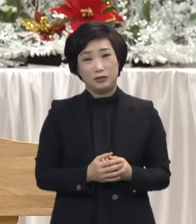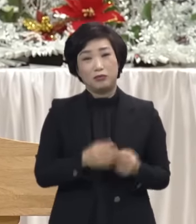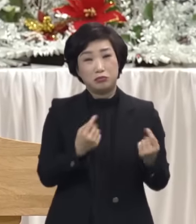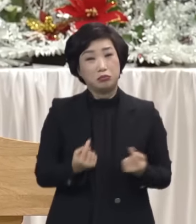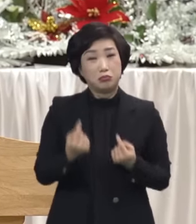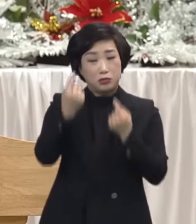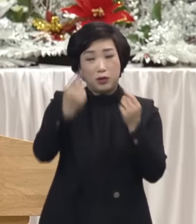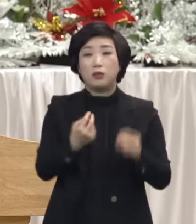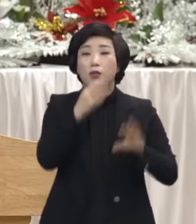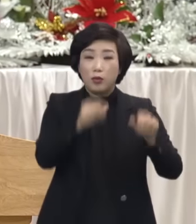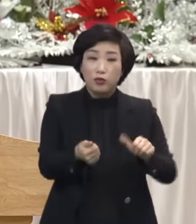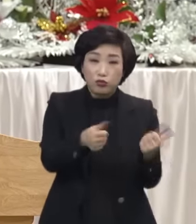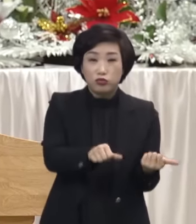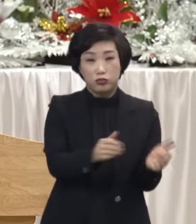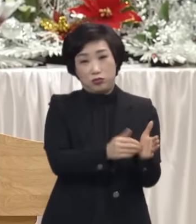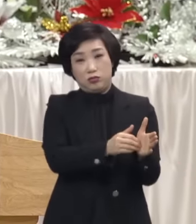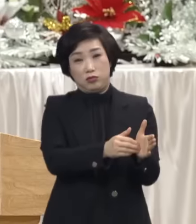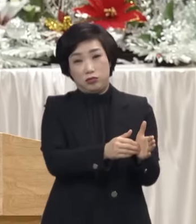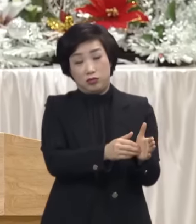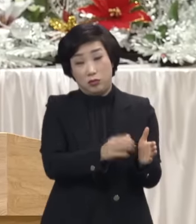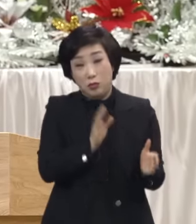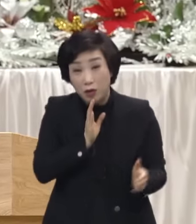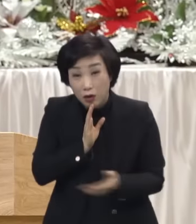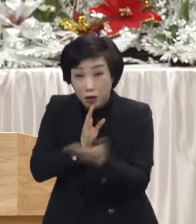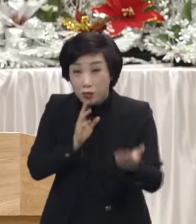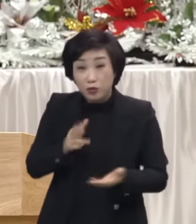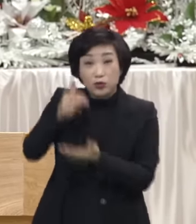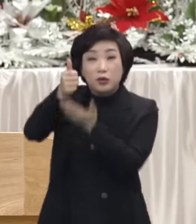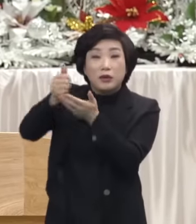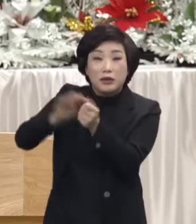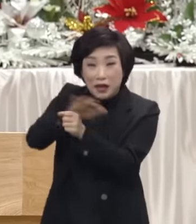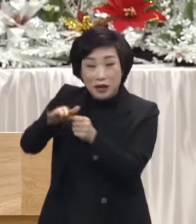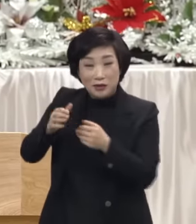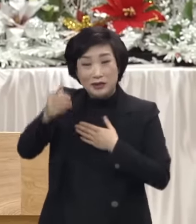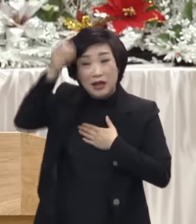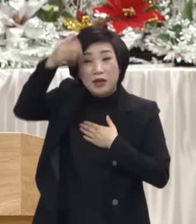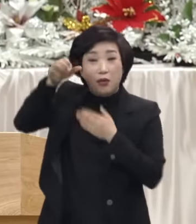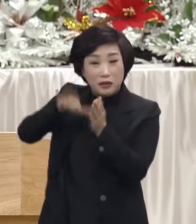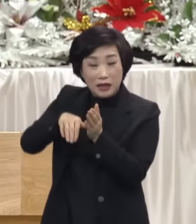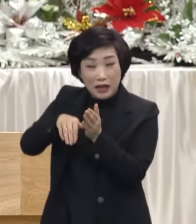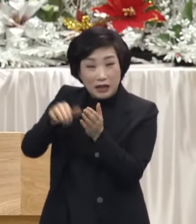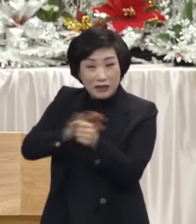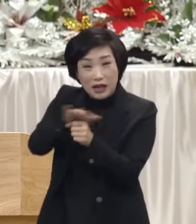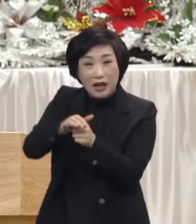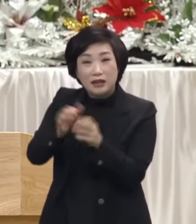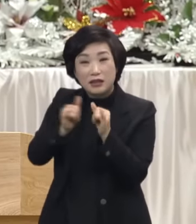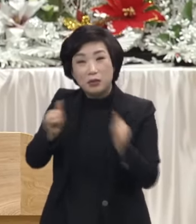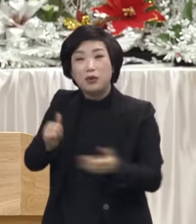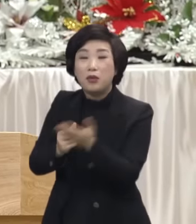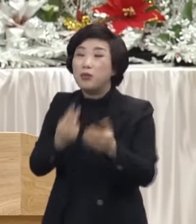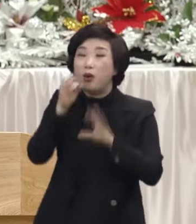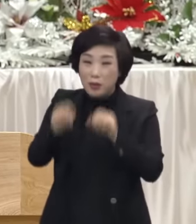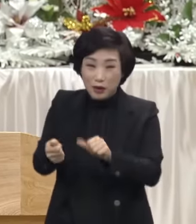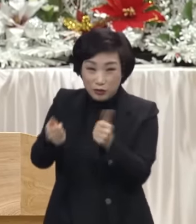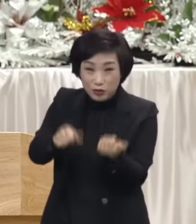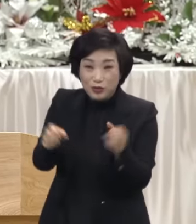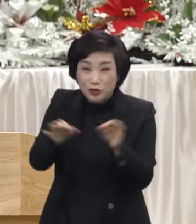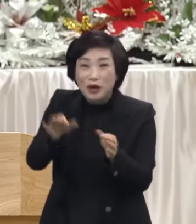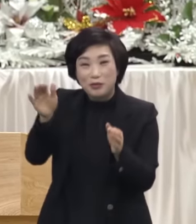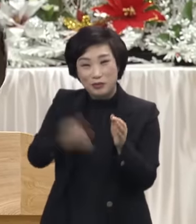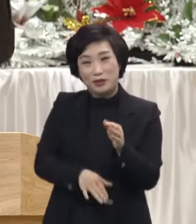늙어서 목숨이 중단되나, 주님을 사랑하고 내 영혼을 사랑하는 자는 목숨이 중단되는